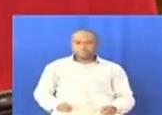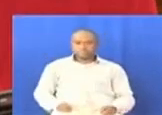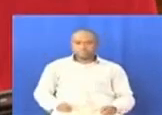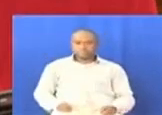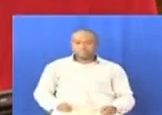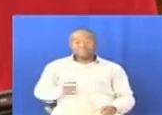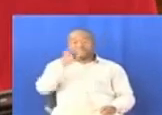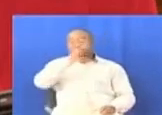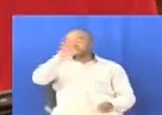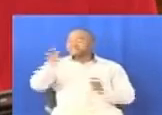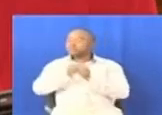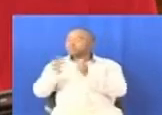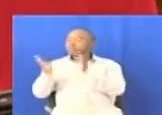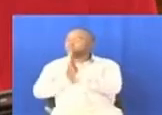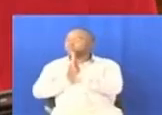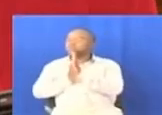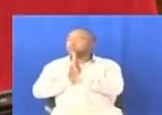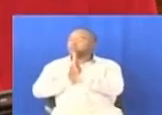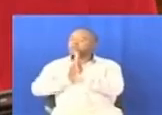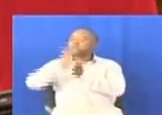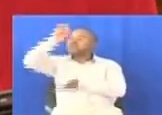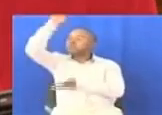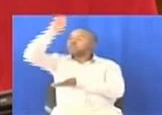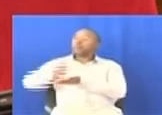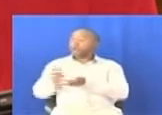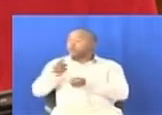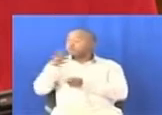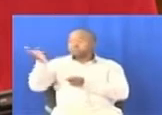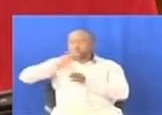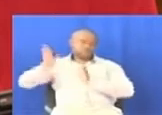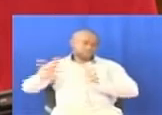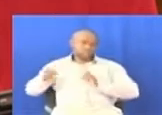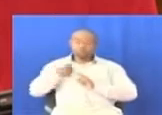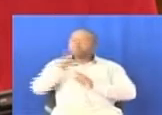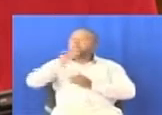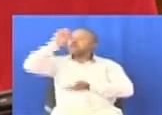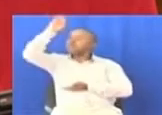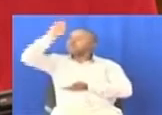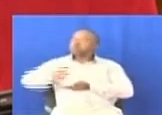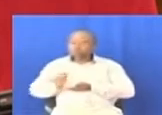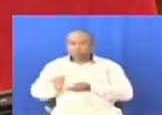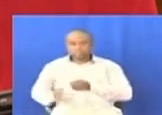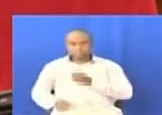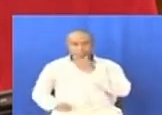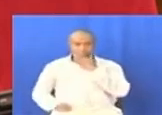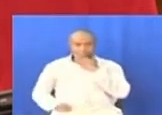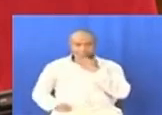Corona imepungua, haiwezi kusema kuwa imekwisha. Mheshimiwa Spika,